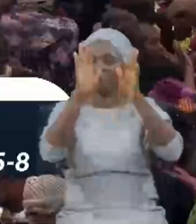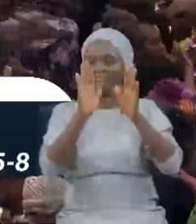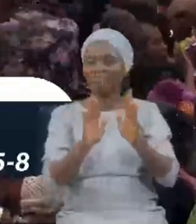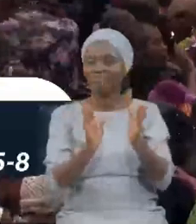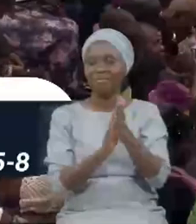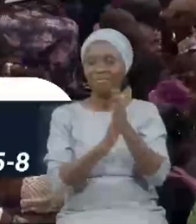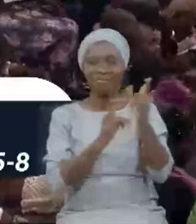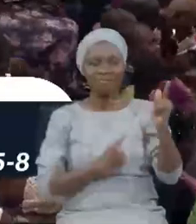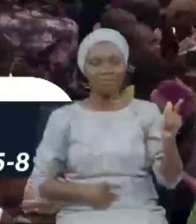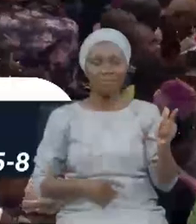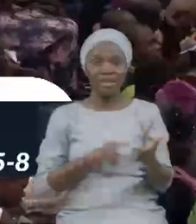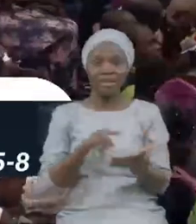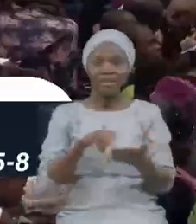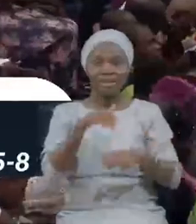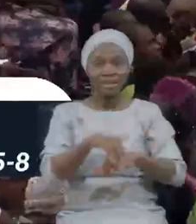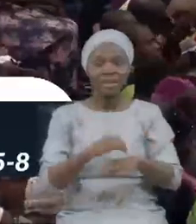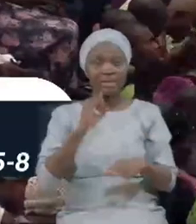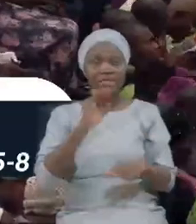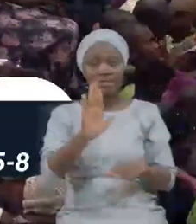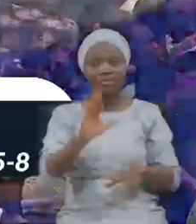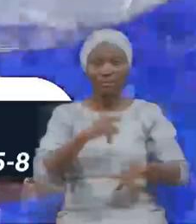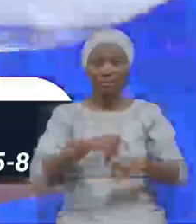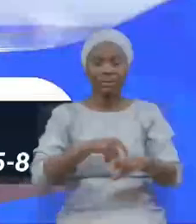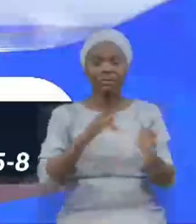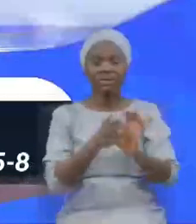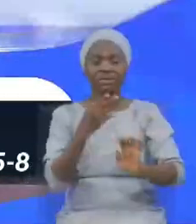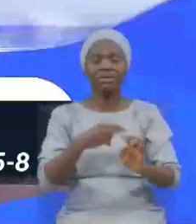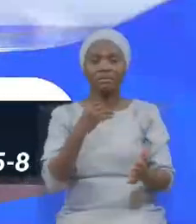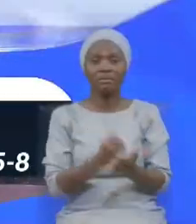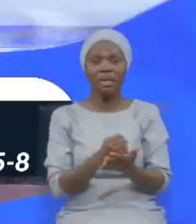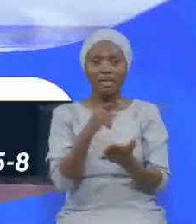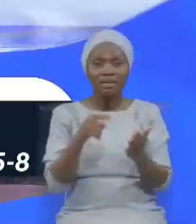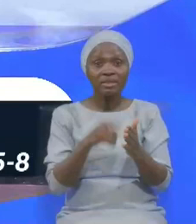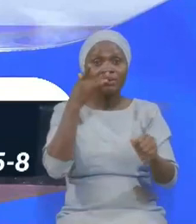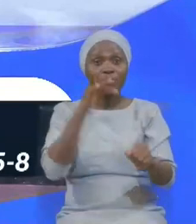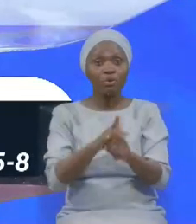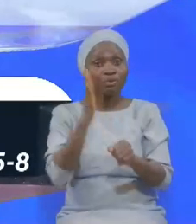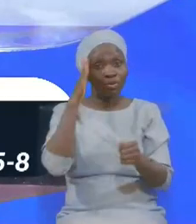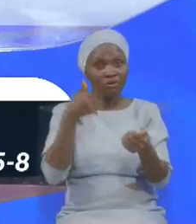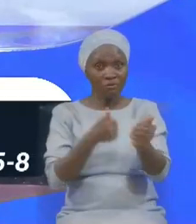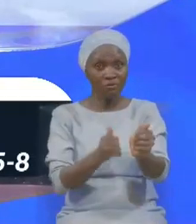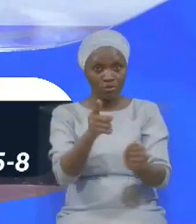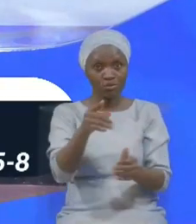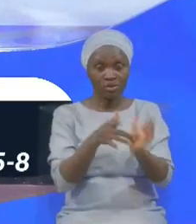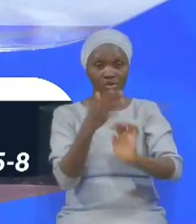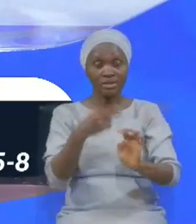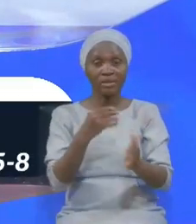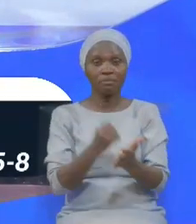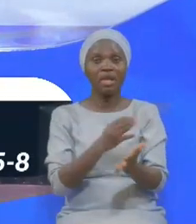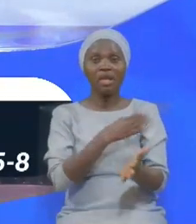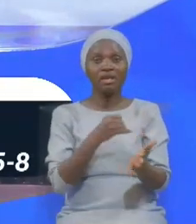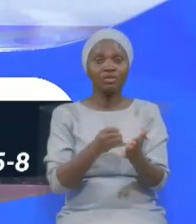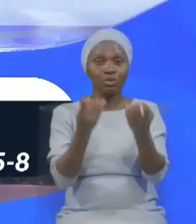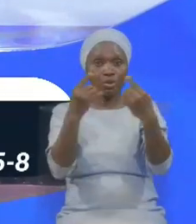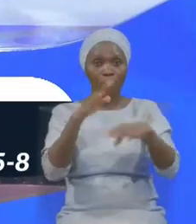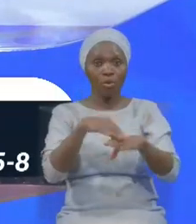Dieu. Ce soir, c'est votre soirée. Cette promesse va vous accompagner, va venir sur